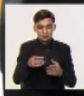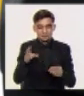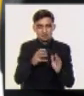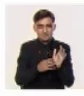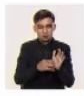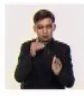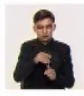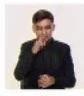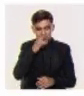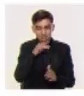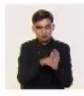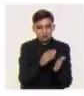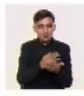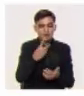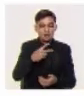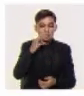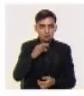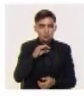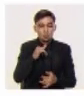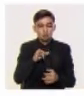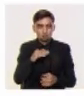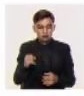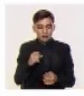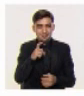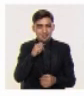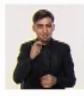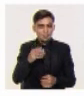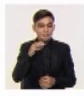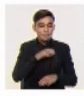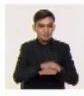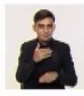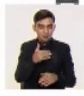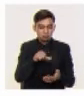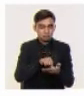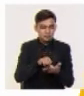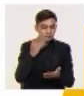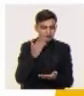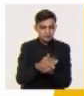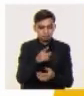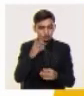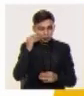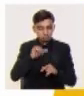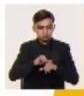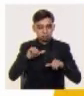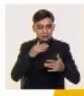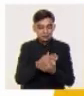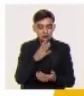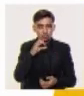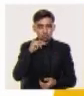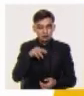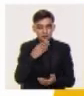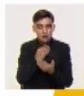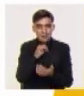тысяч казахстанцев. Более 20% из них уже клиенты Халыкбанка. И это число постоянно растет. Ведь теперь открыть счет для своего